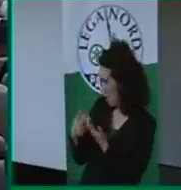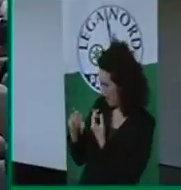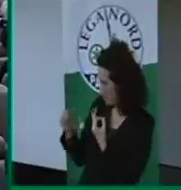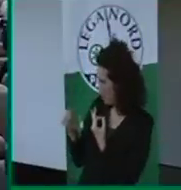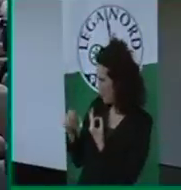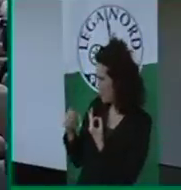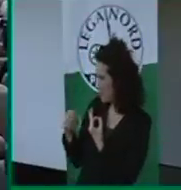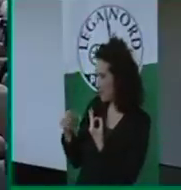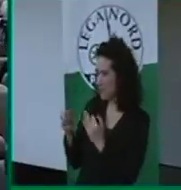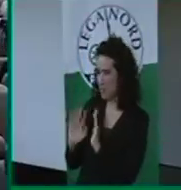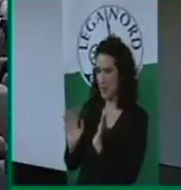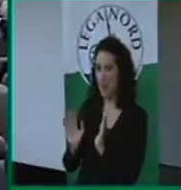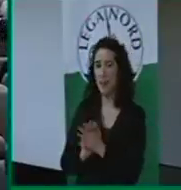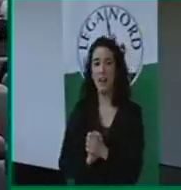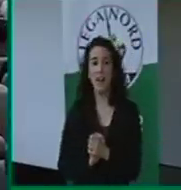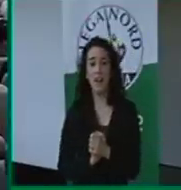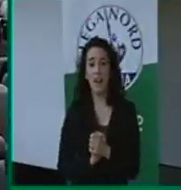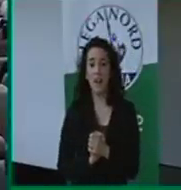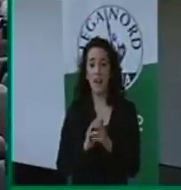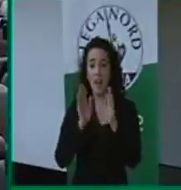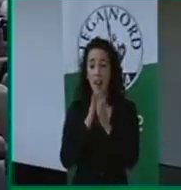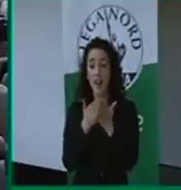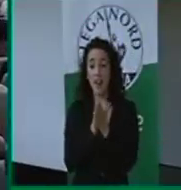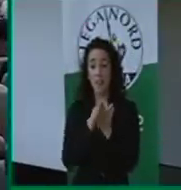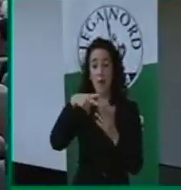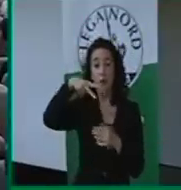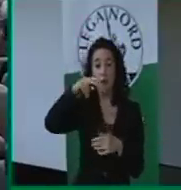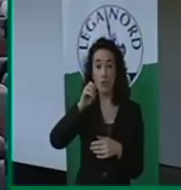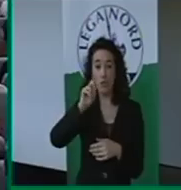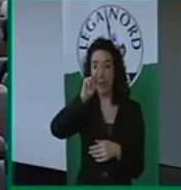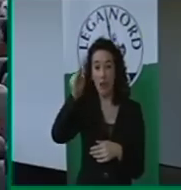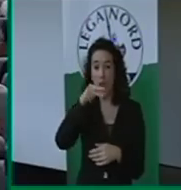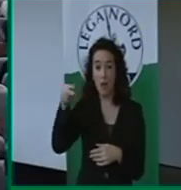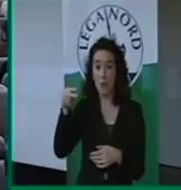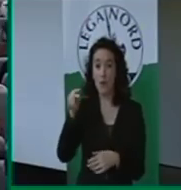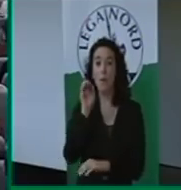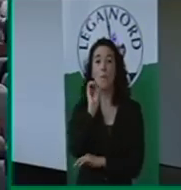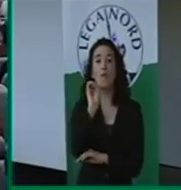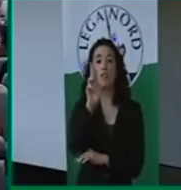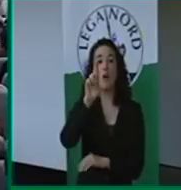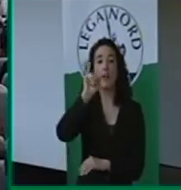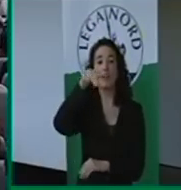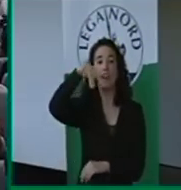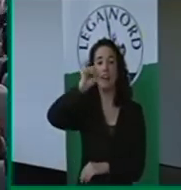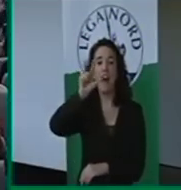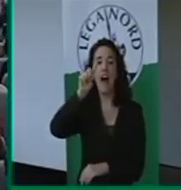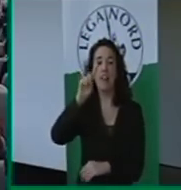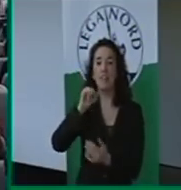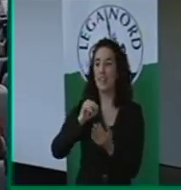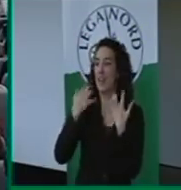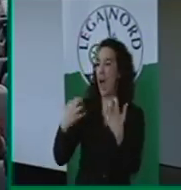anche lui sc no scusate ce n'è un altro applauso Al professor rinal un